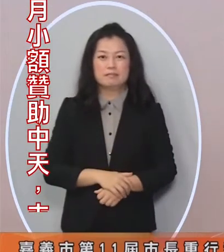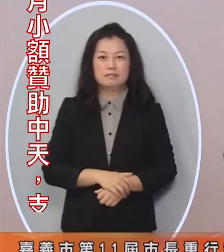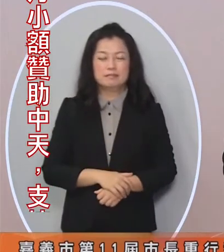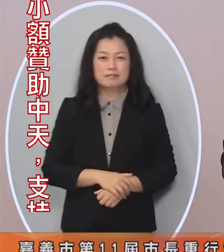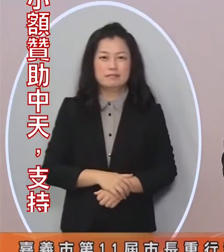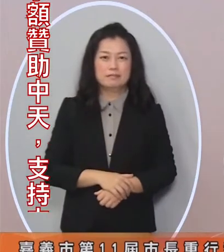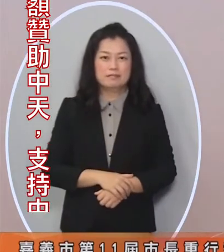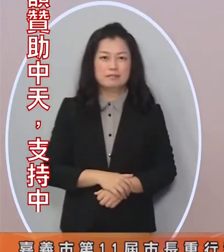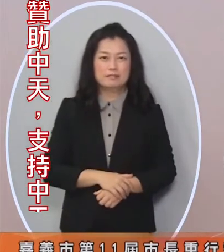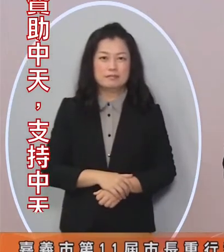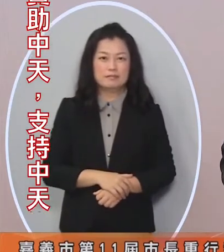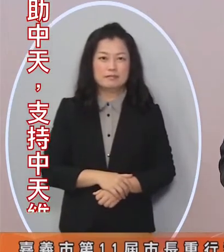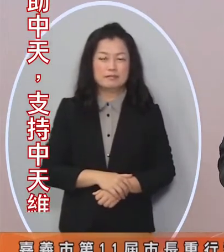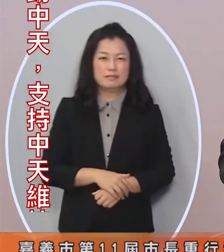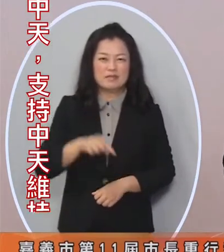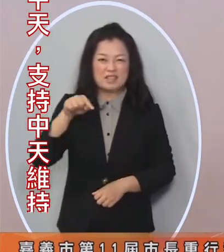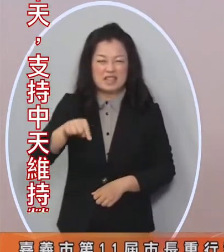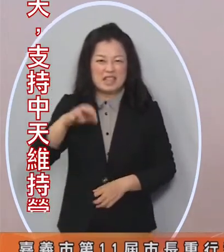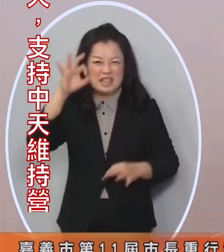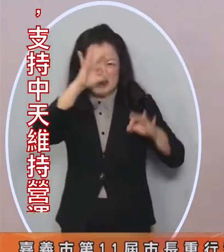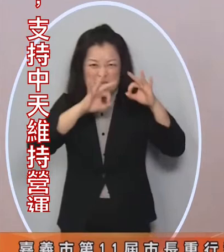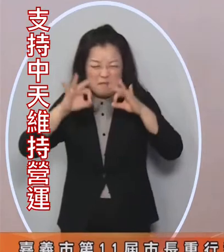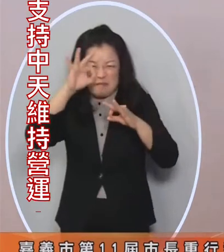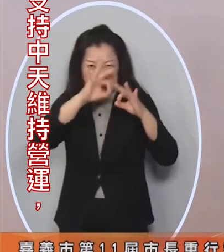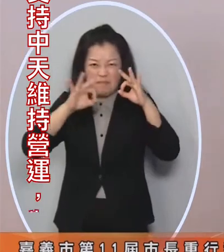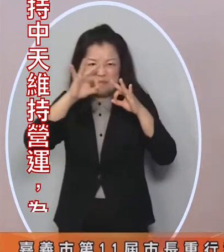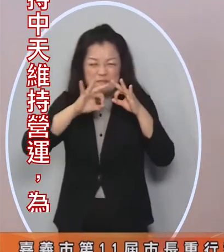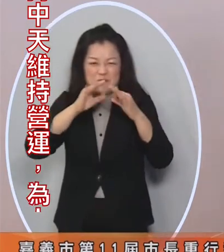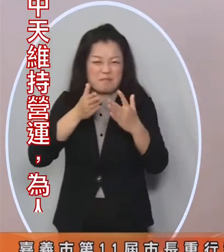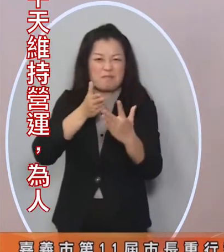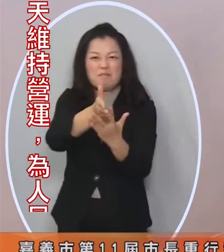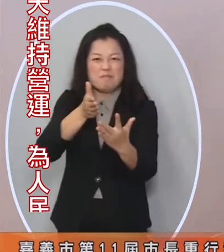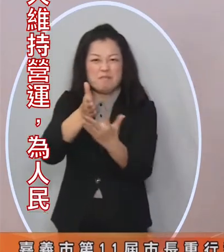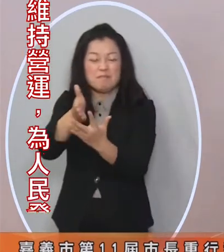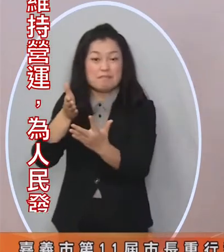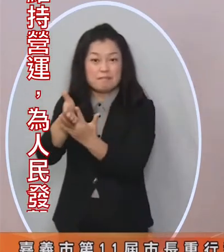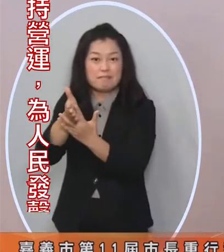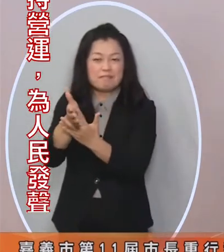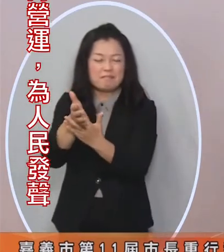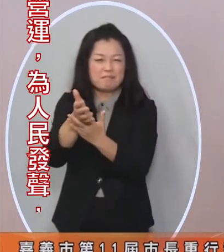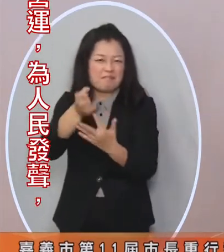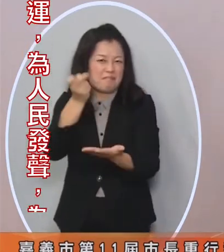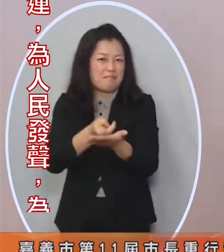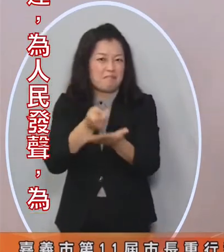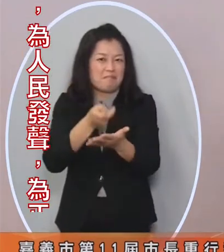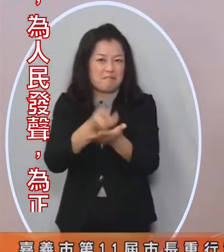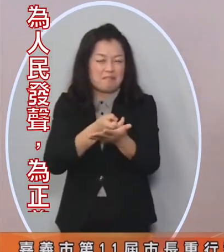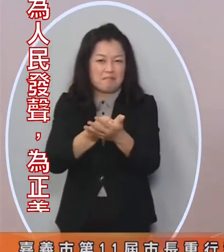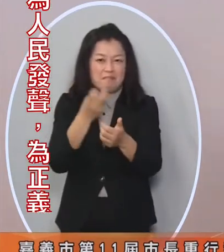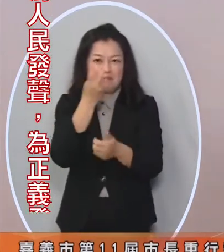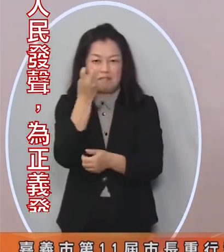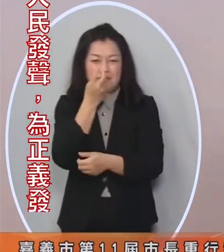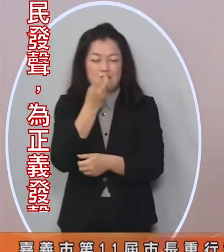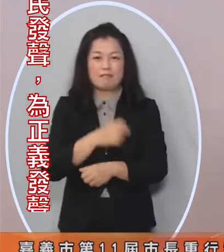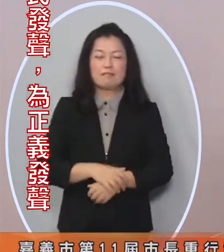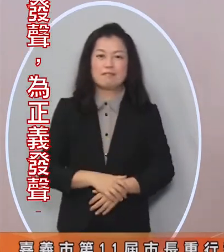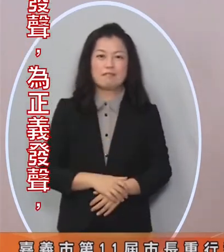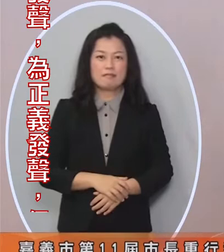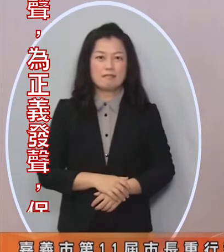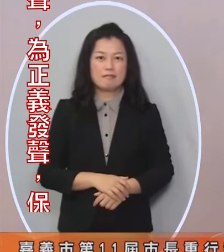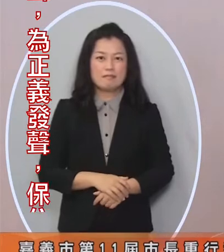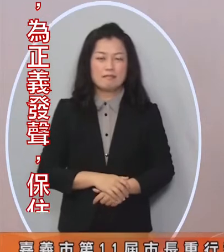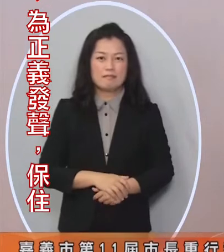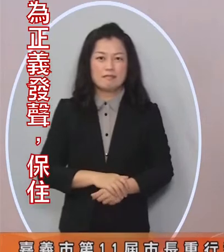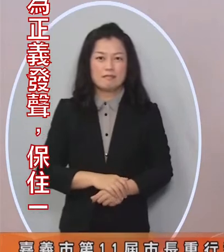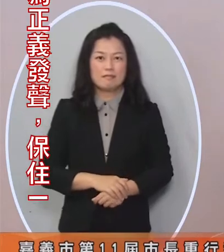动灌水，见缝插针，见缝插针啦。哦，啊，讲个莫总讲个啥物话，吼、哦，除小王八多啦，